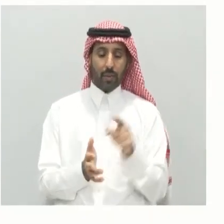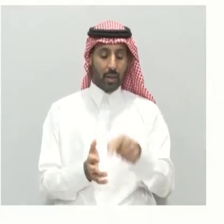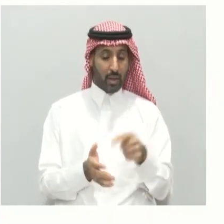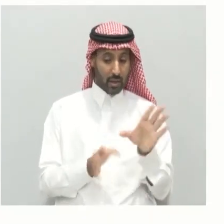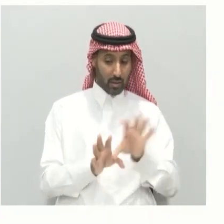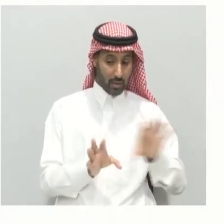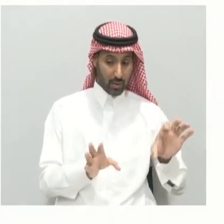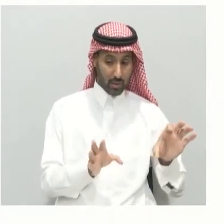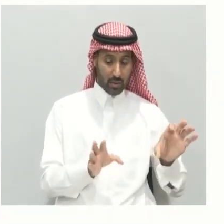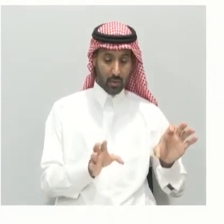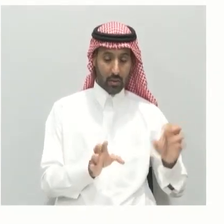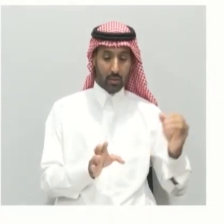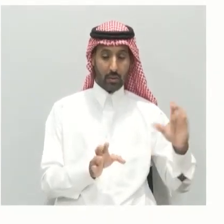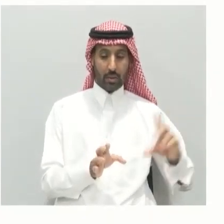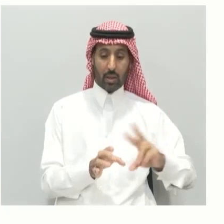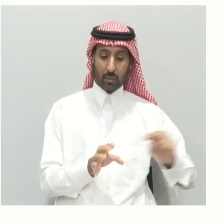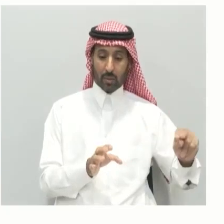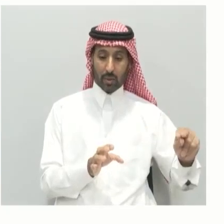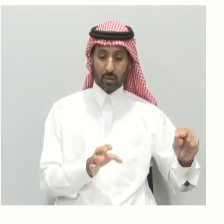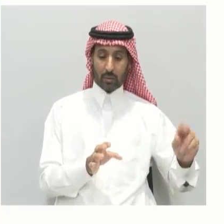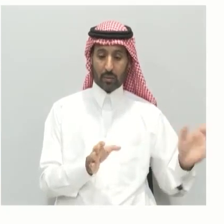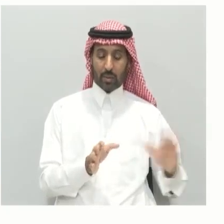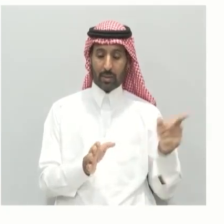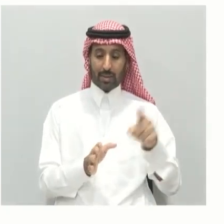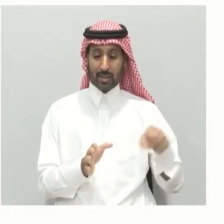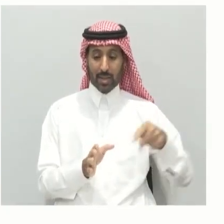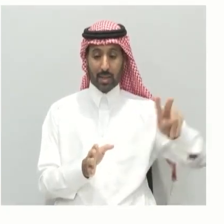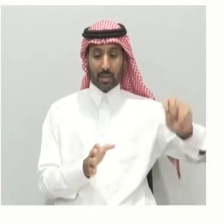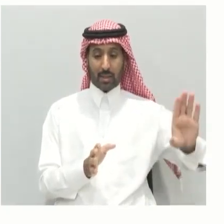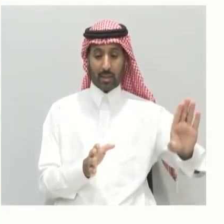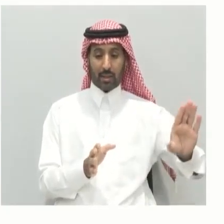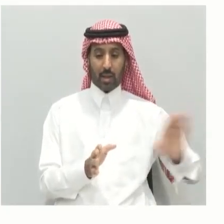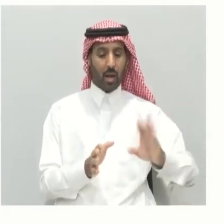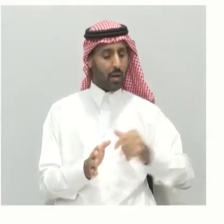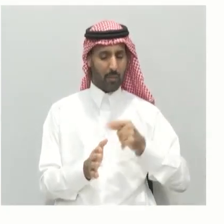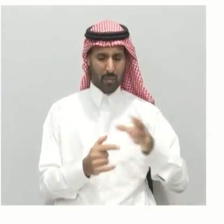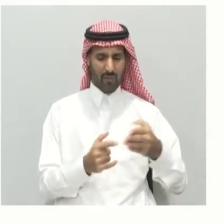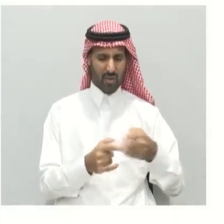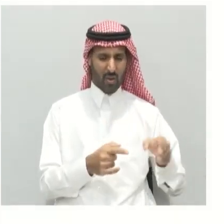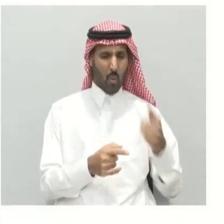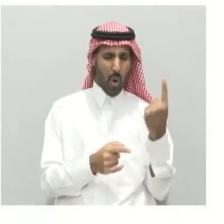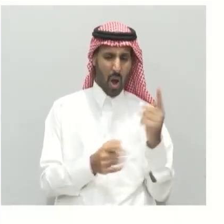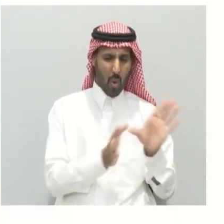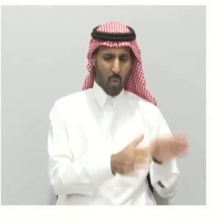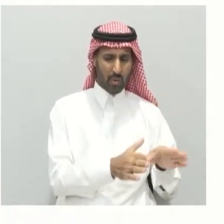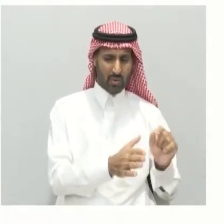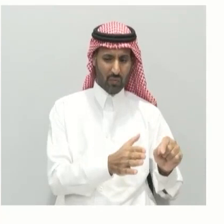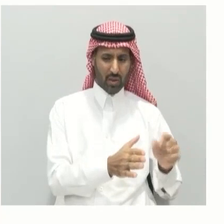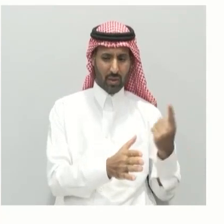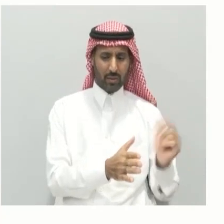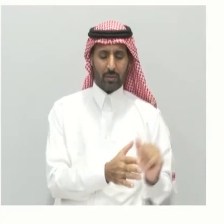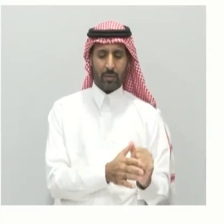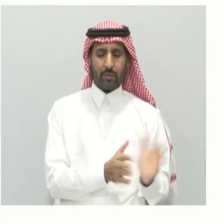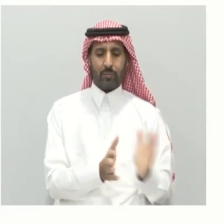يحدث يكون حتى يكون الات س ال متعادل الزد ان عندي هنا غير متحد فبالتالي سوف يكون عدد تاكسده